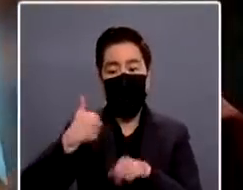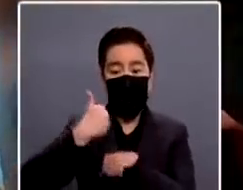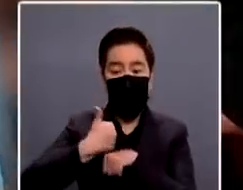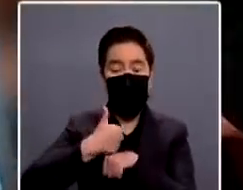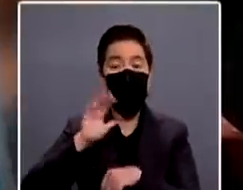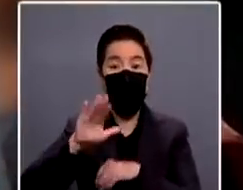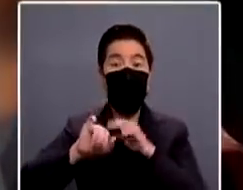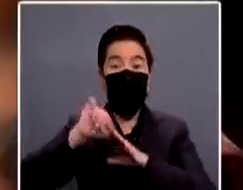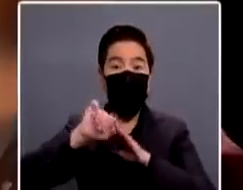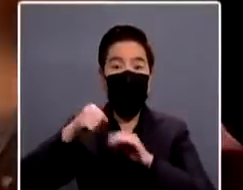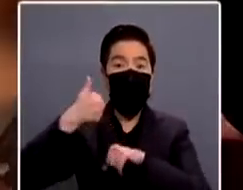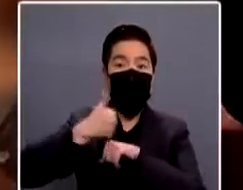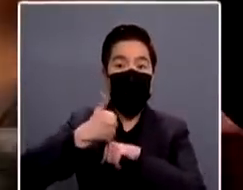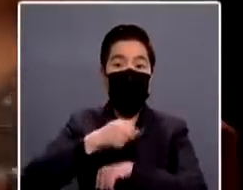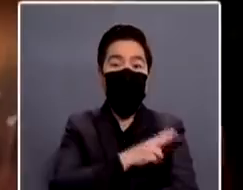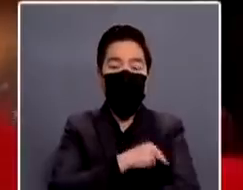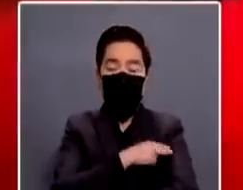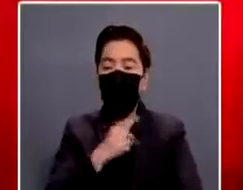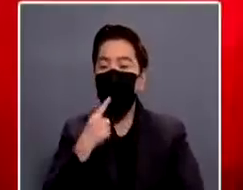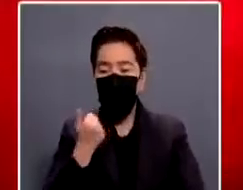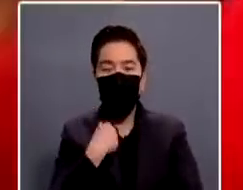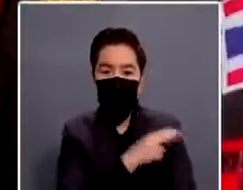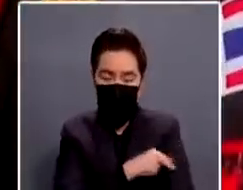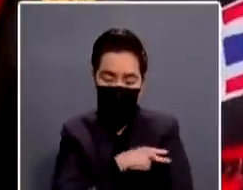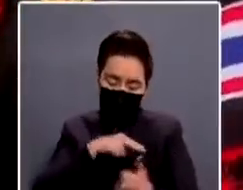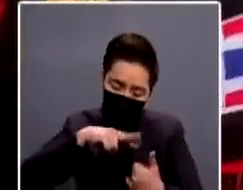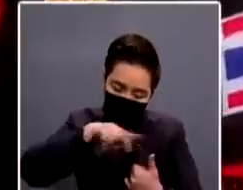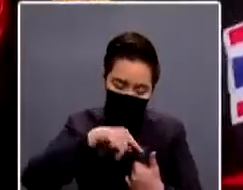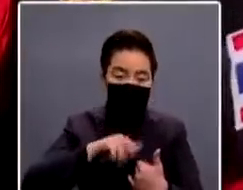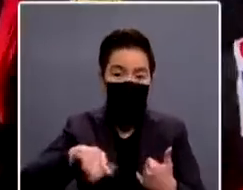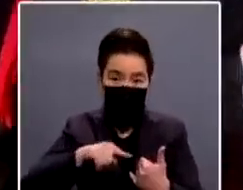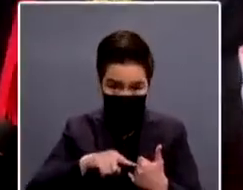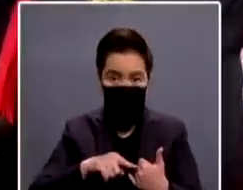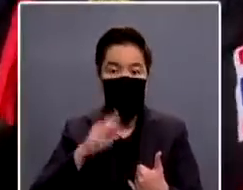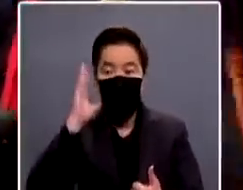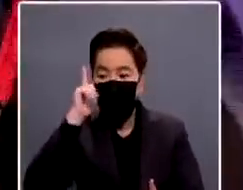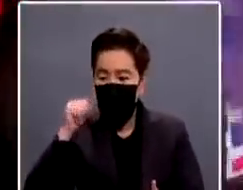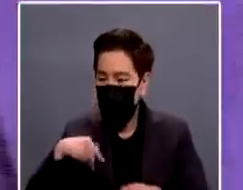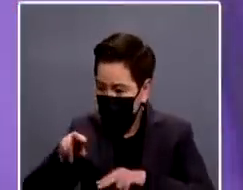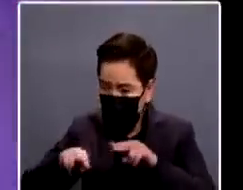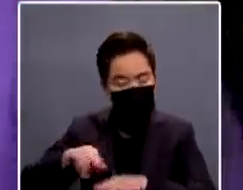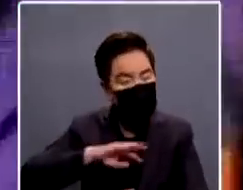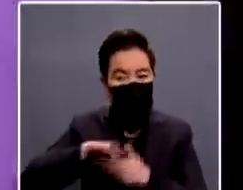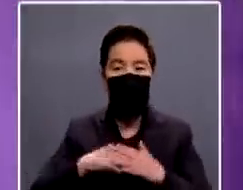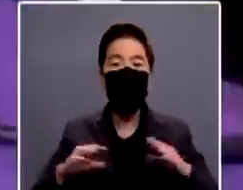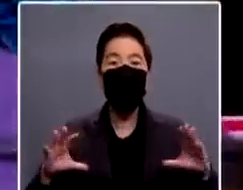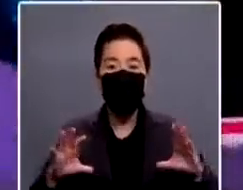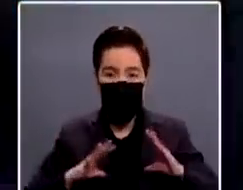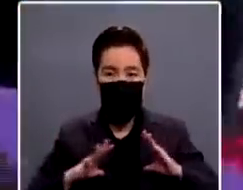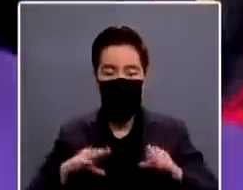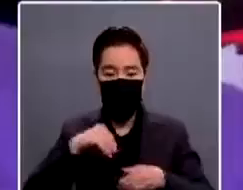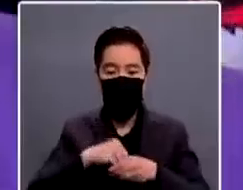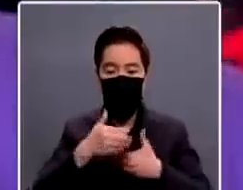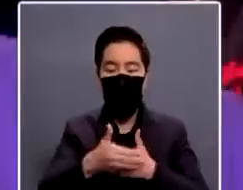าลนครพิงค์เชียงใหม่เปิดเผยว่าแพทย์ได้ให้การดูแลน้องจีน่าค่ะพร้อมกับคุณพ่อคุณแม่ของน้องด้วยนะคะให้พักฟื้นอยู่